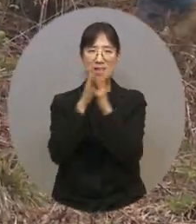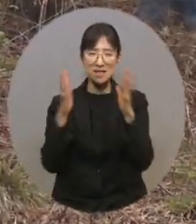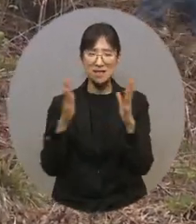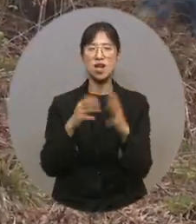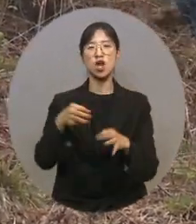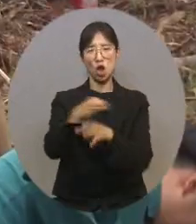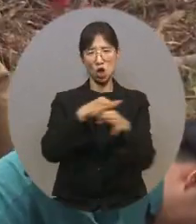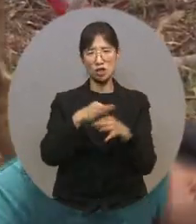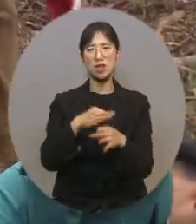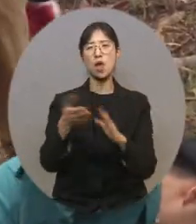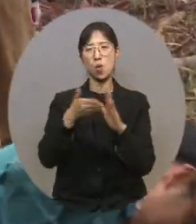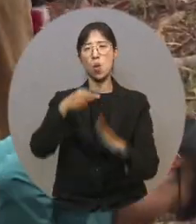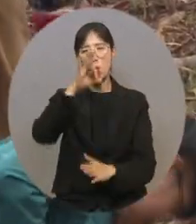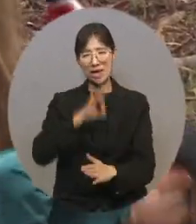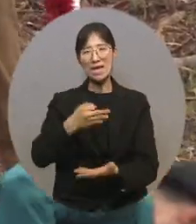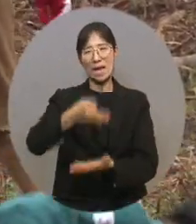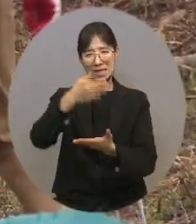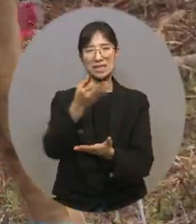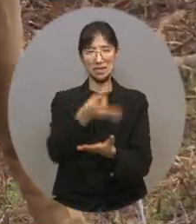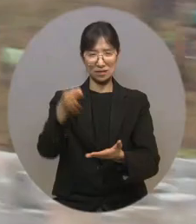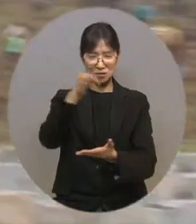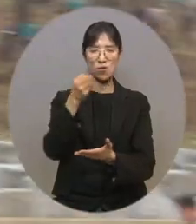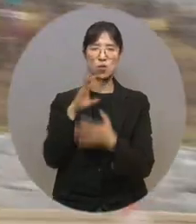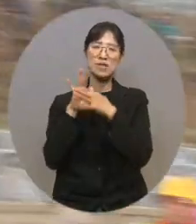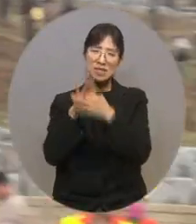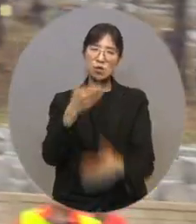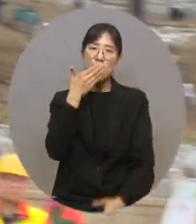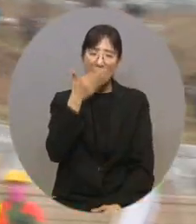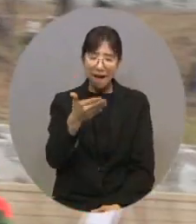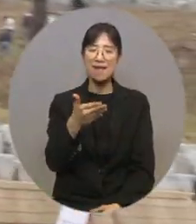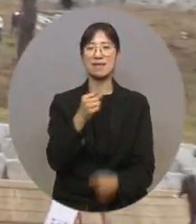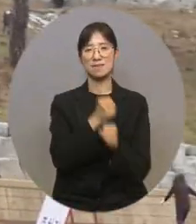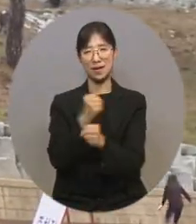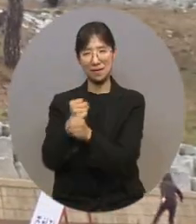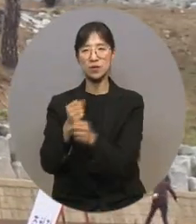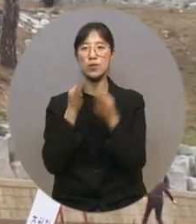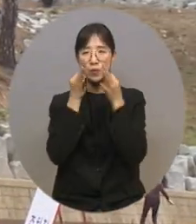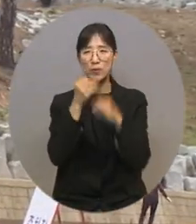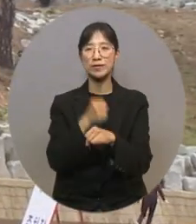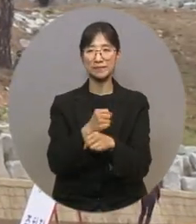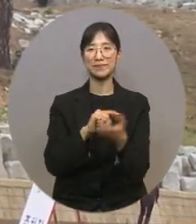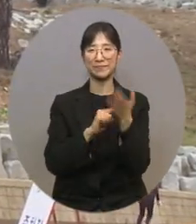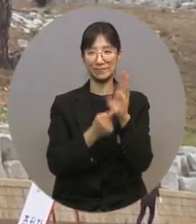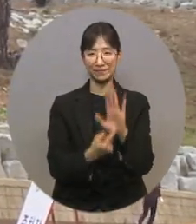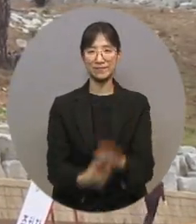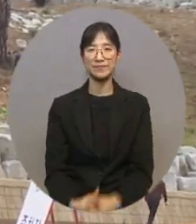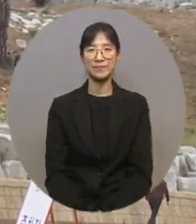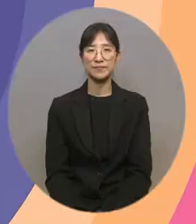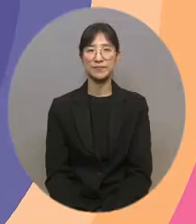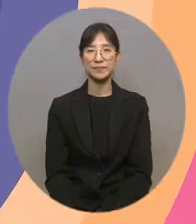공익적 가치를 높이고 지속가능한 산림 경영 기반 구축을 위해 노력하겠다고 밝혔습니다.